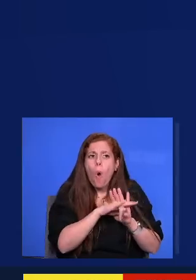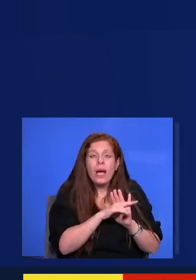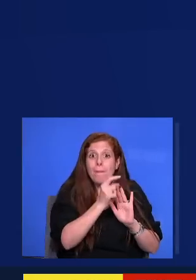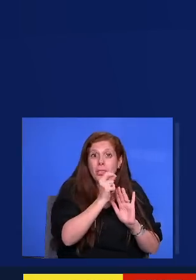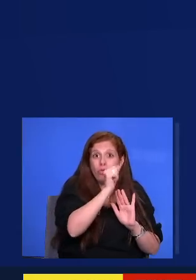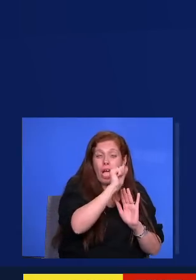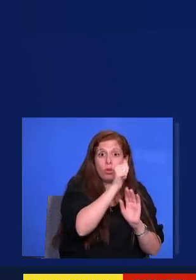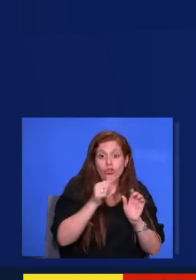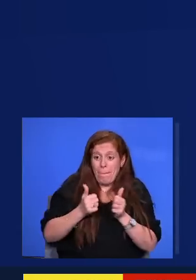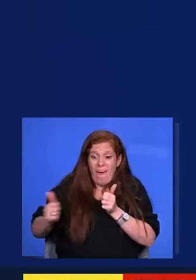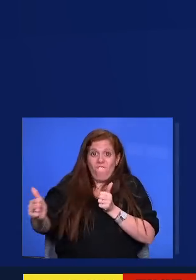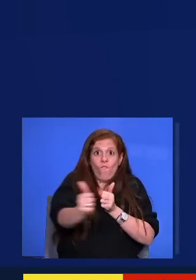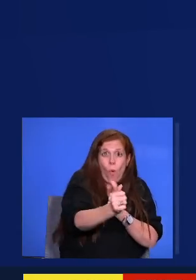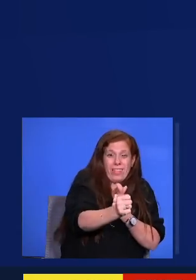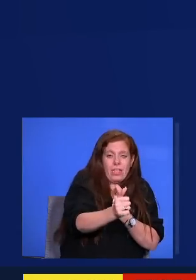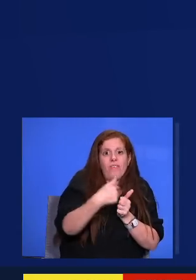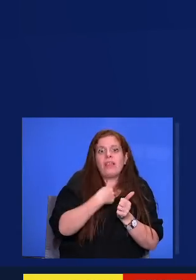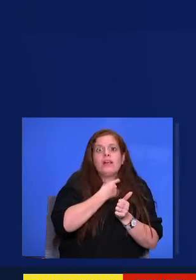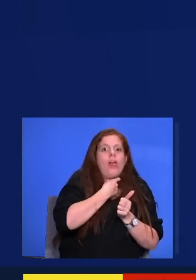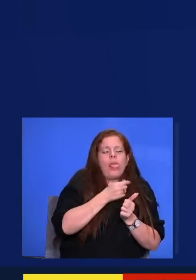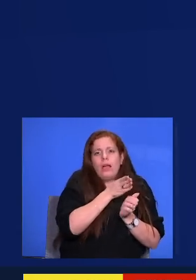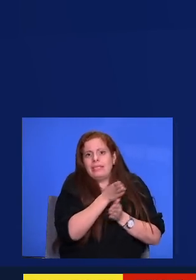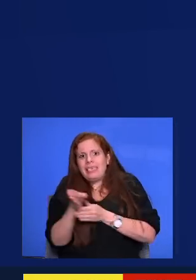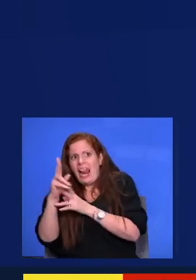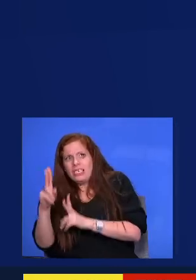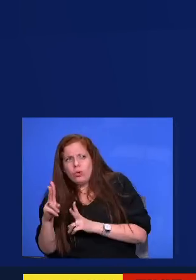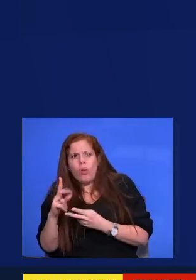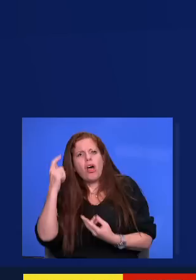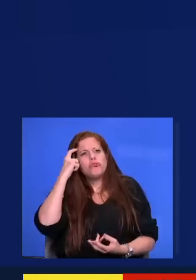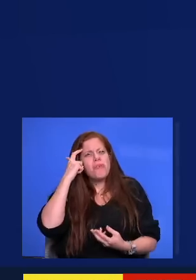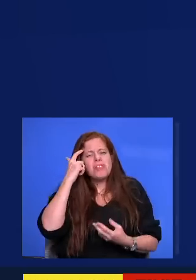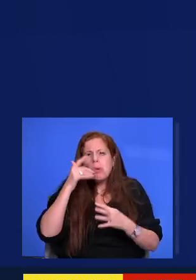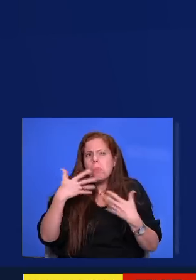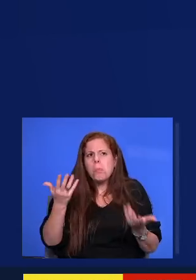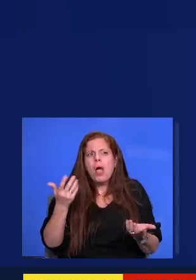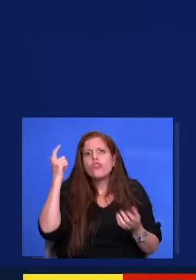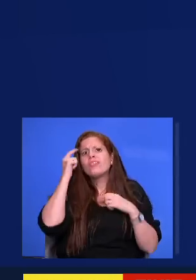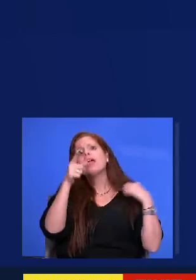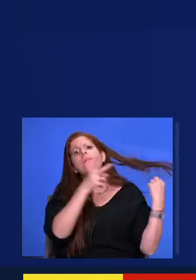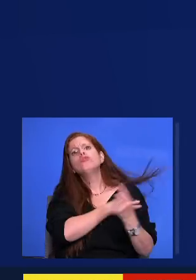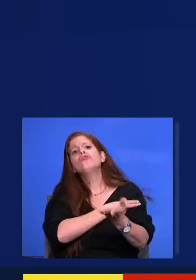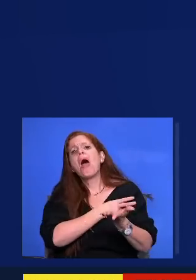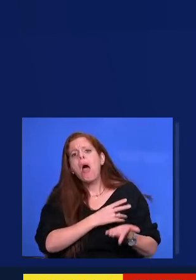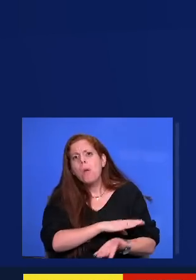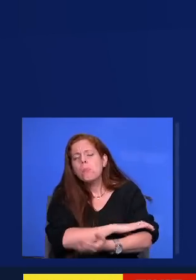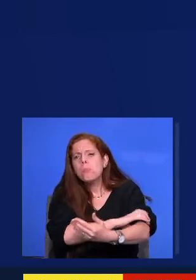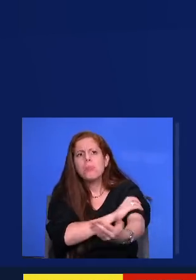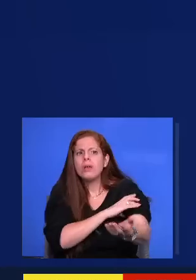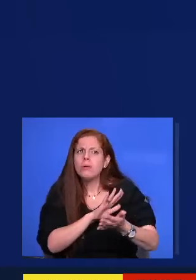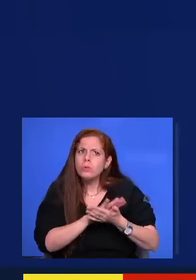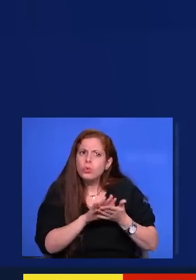הראשונה שהם עקפו אותי והורידו אותי לכיוון השוליים, הראש שלי עבד בכלל בצורה שזה בכלל משטרה. אני פשוט ירדתי